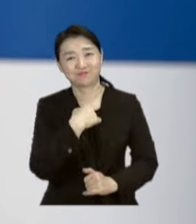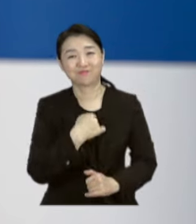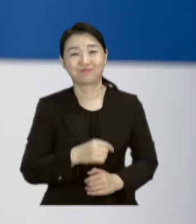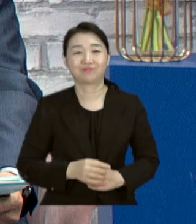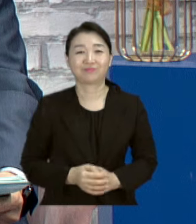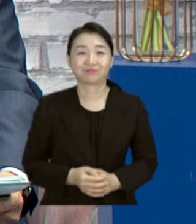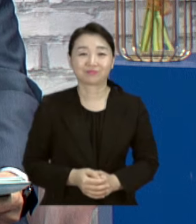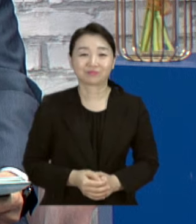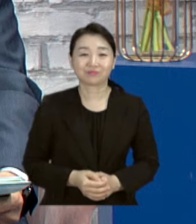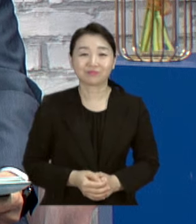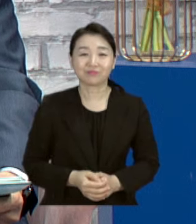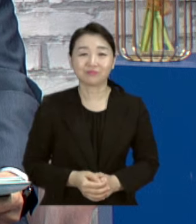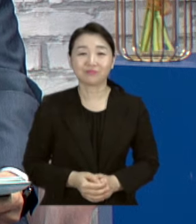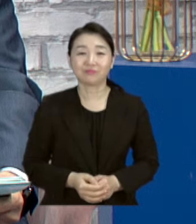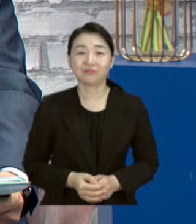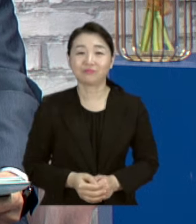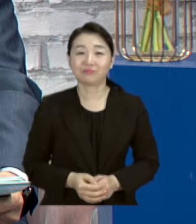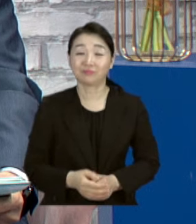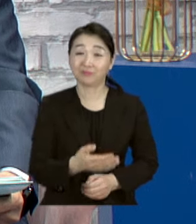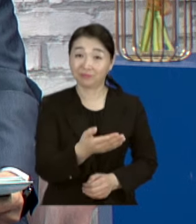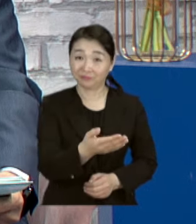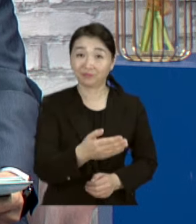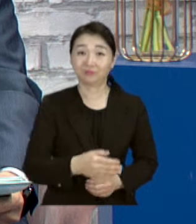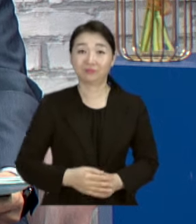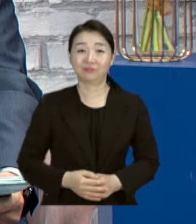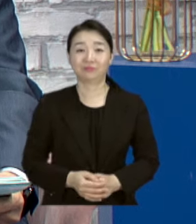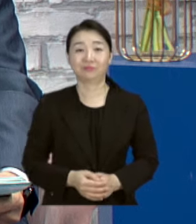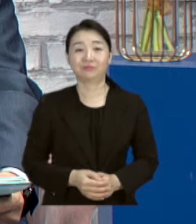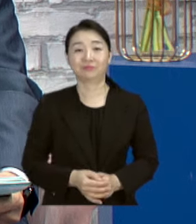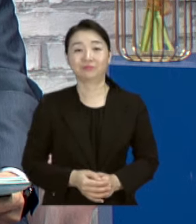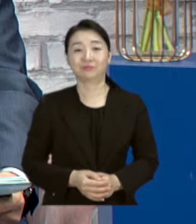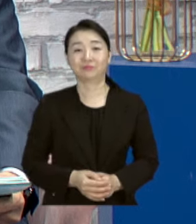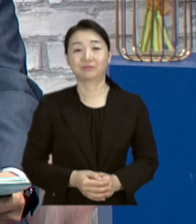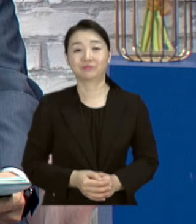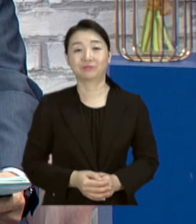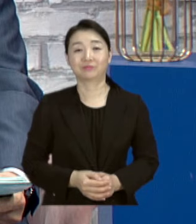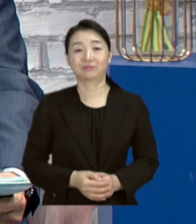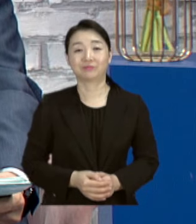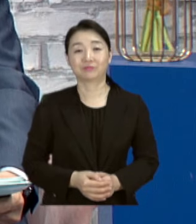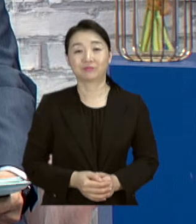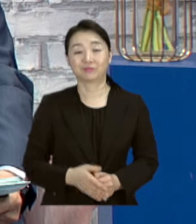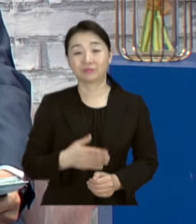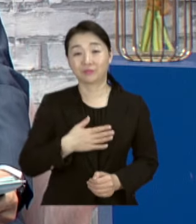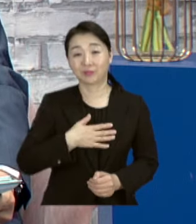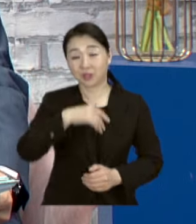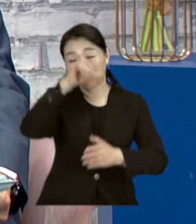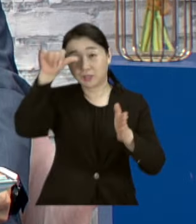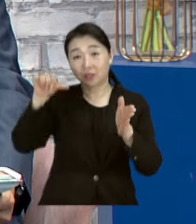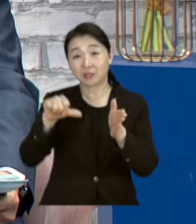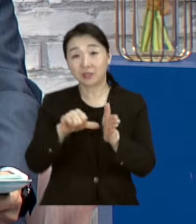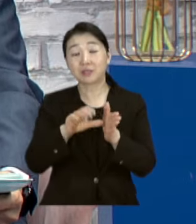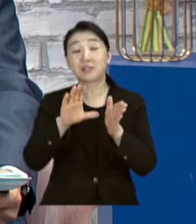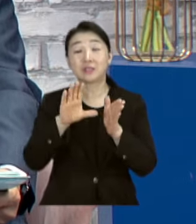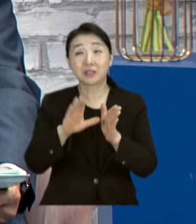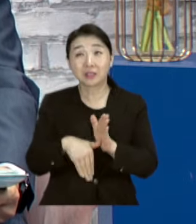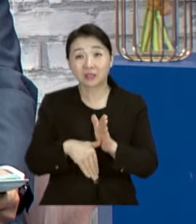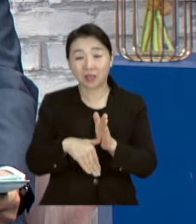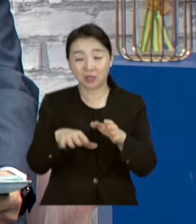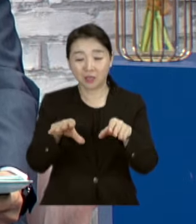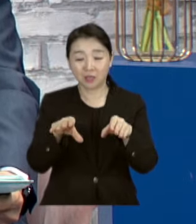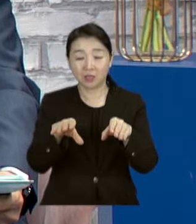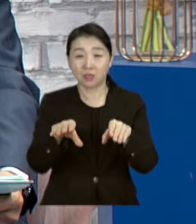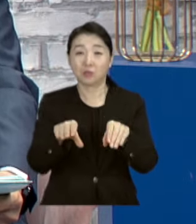목사님께서 그 솔직히 나의 인생에 있어서 총신대에서